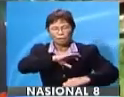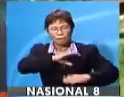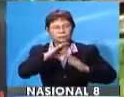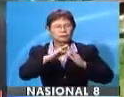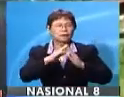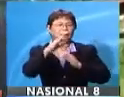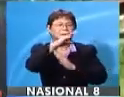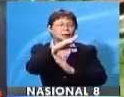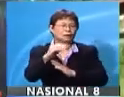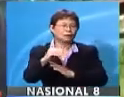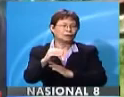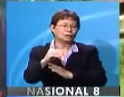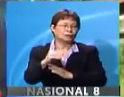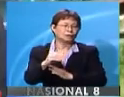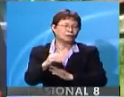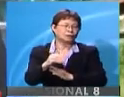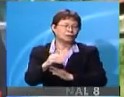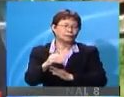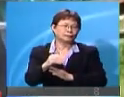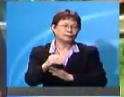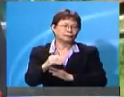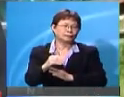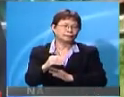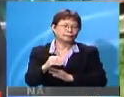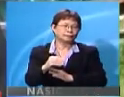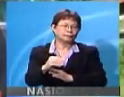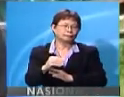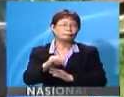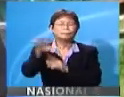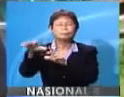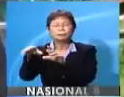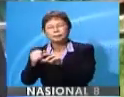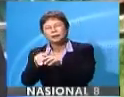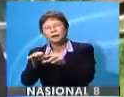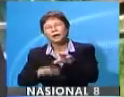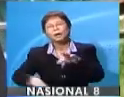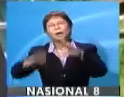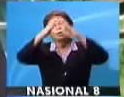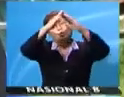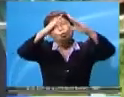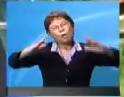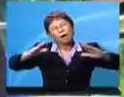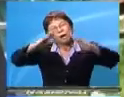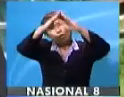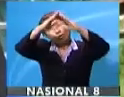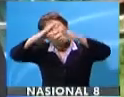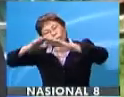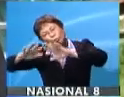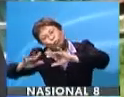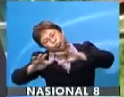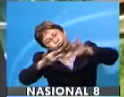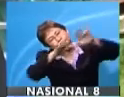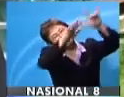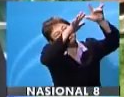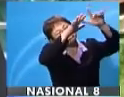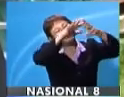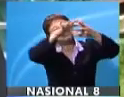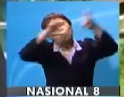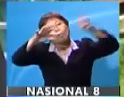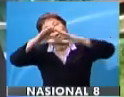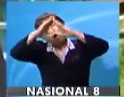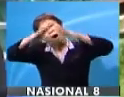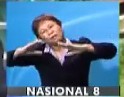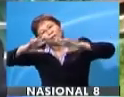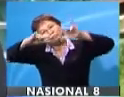penyarai dan juga pelit enap yang melibatkan atap bumbung yang telah terkopak, dan